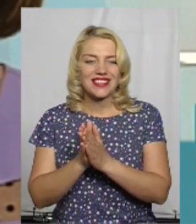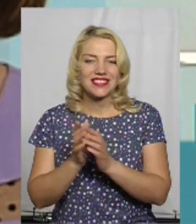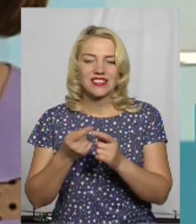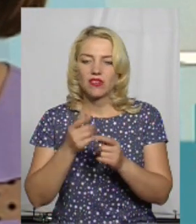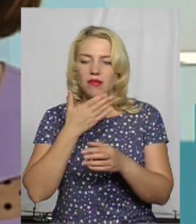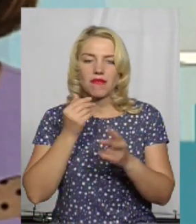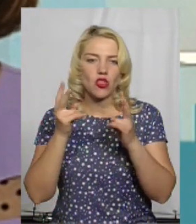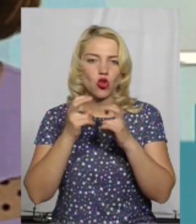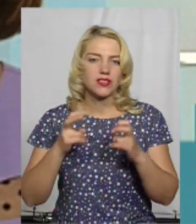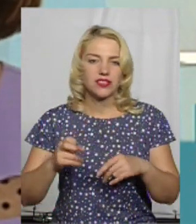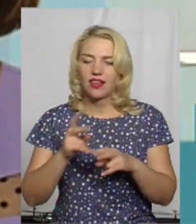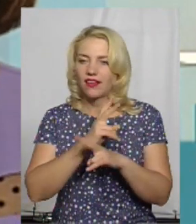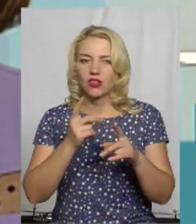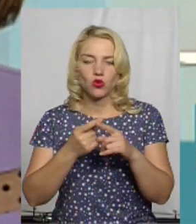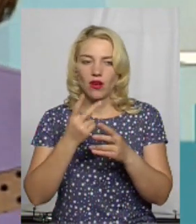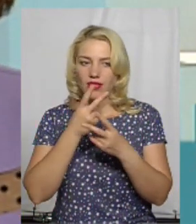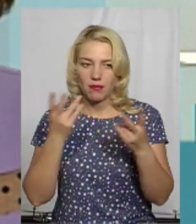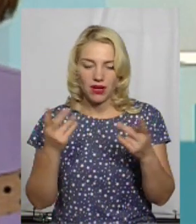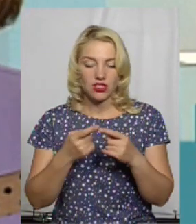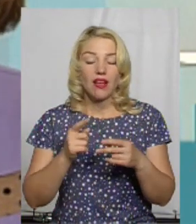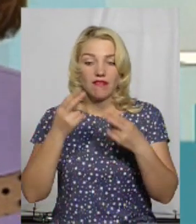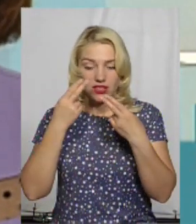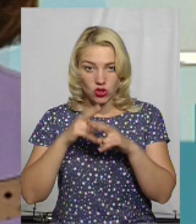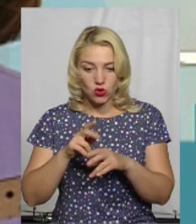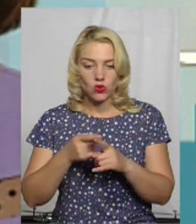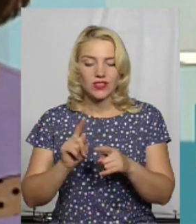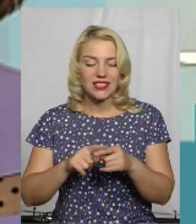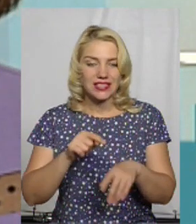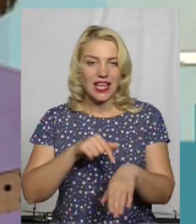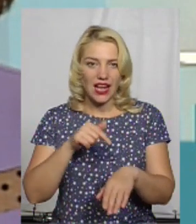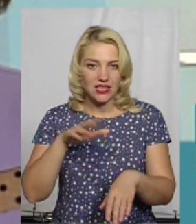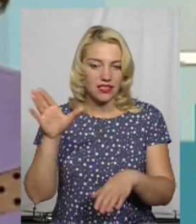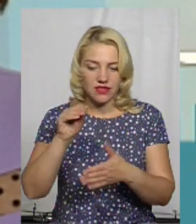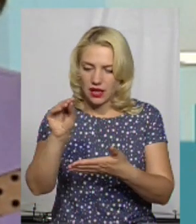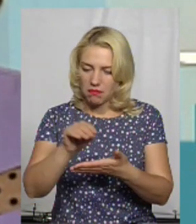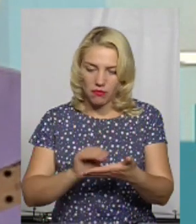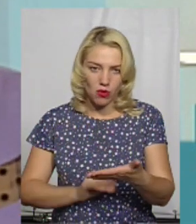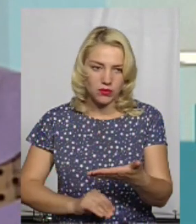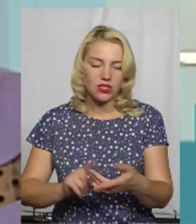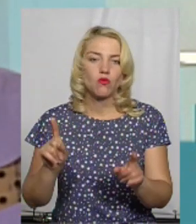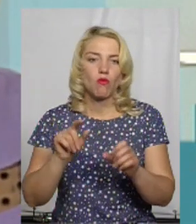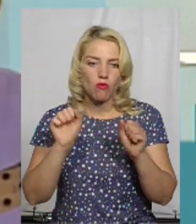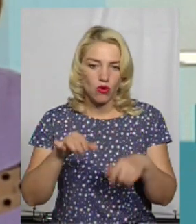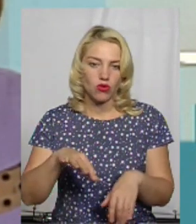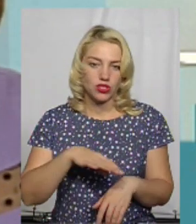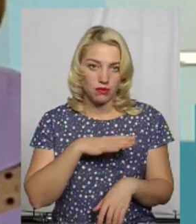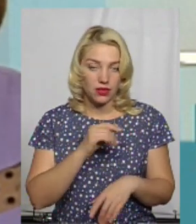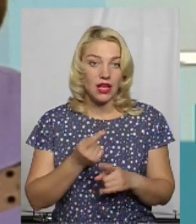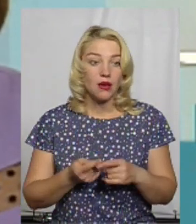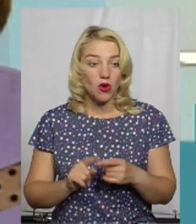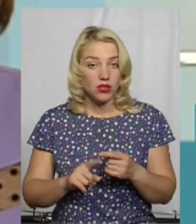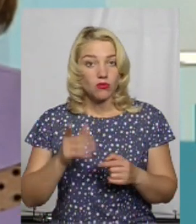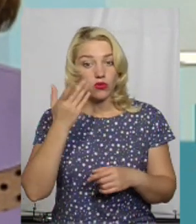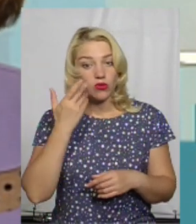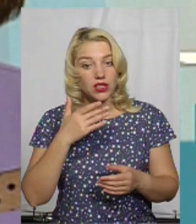не досліджено, ніхто його не бачить. В інструкції до вакцини оці всі реакції, вони прописані про те, що вони можуть бути. І через те,